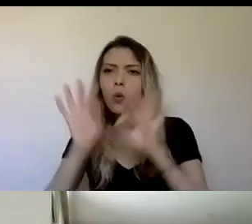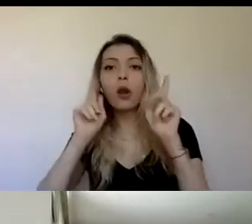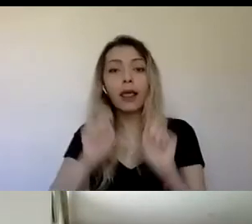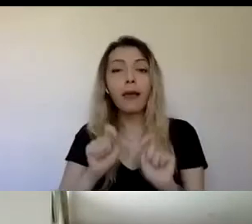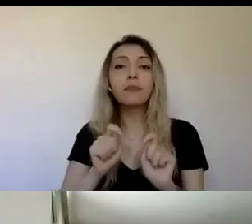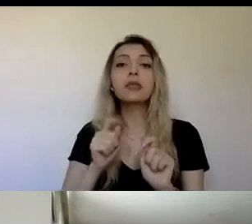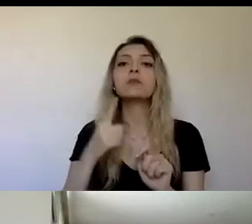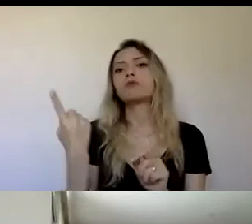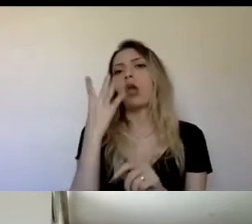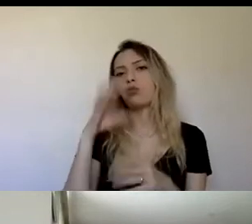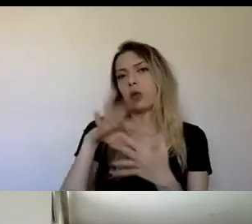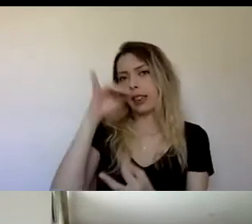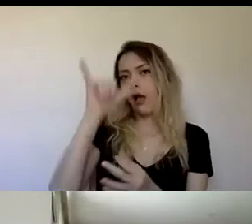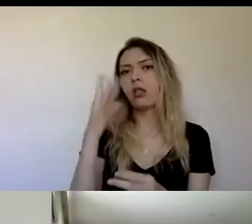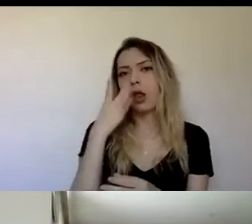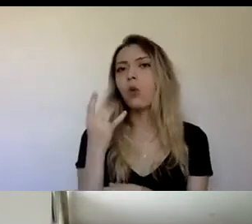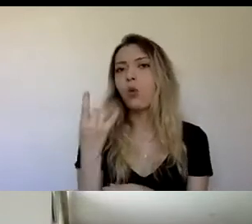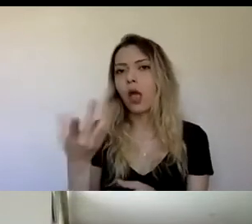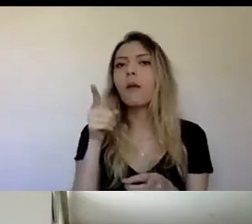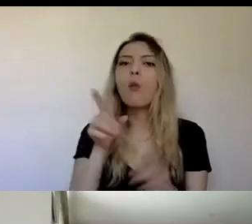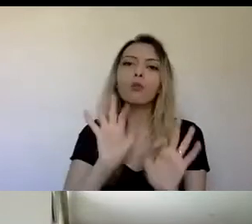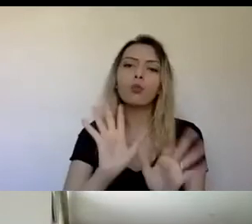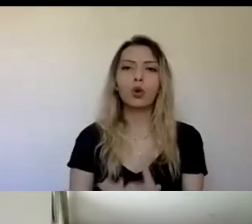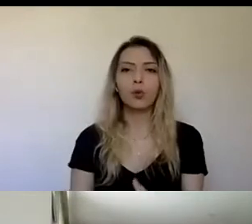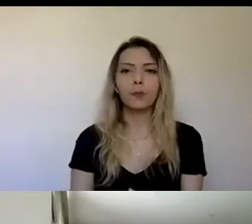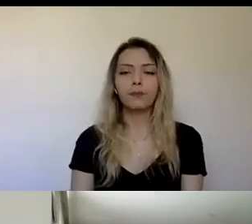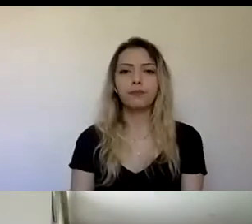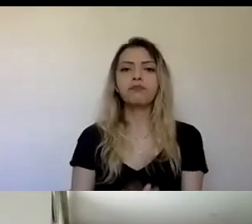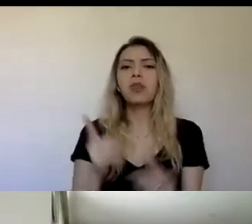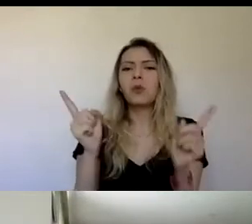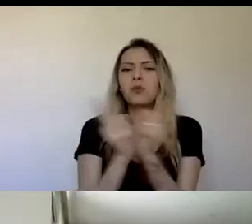aslında. Burada küçük bir örnek verebilirim.